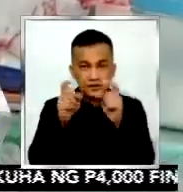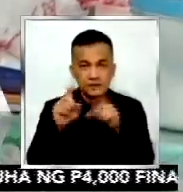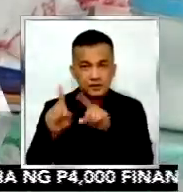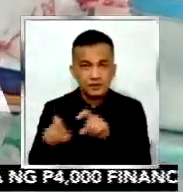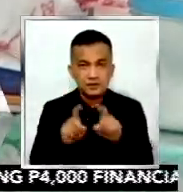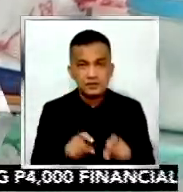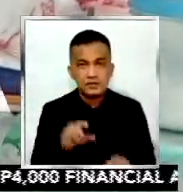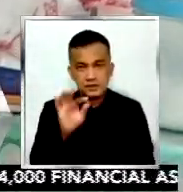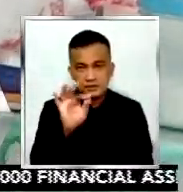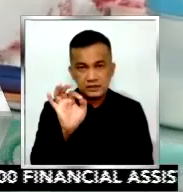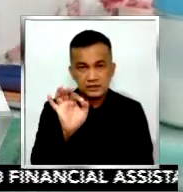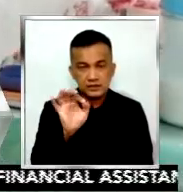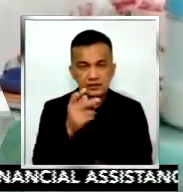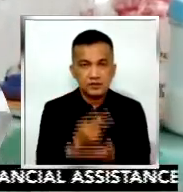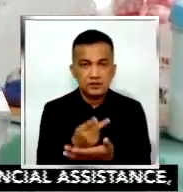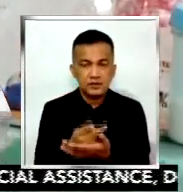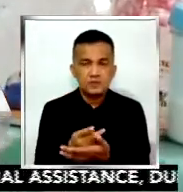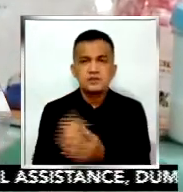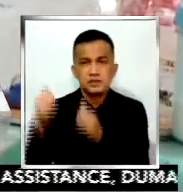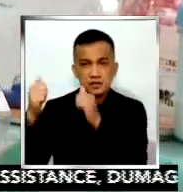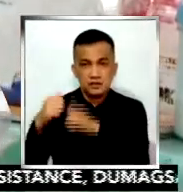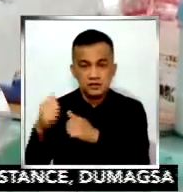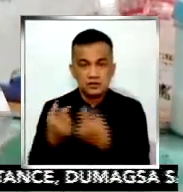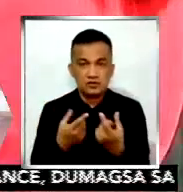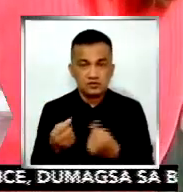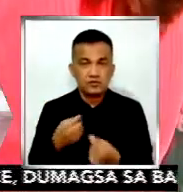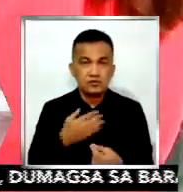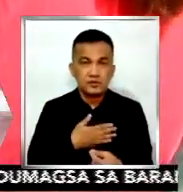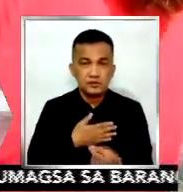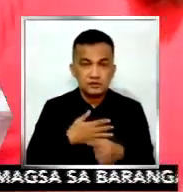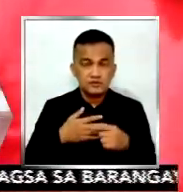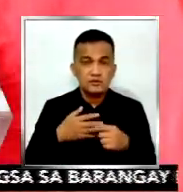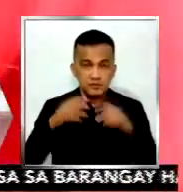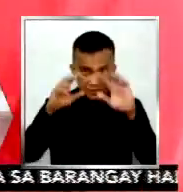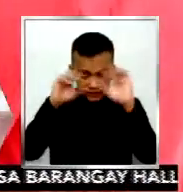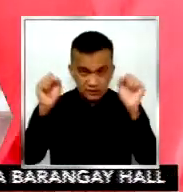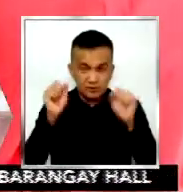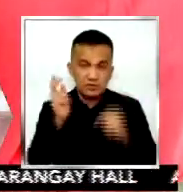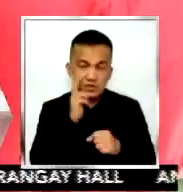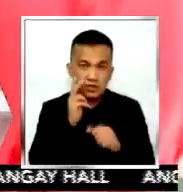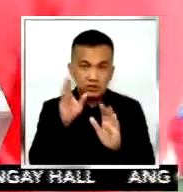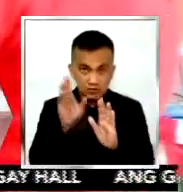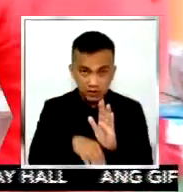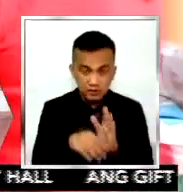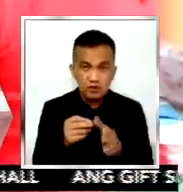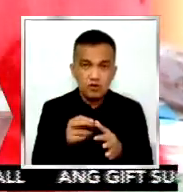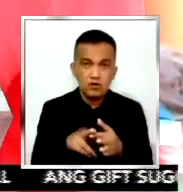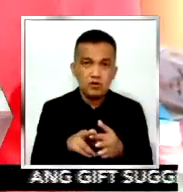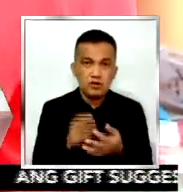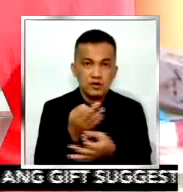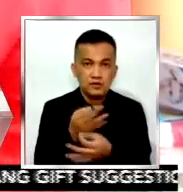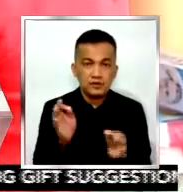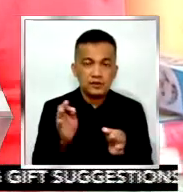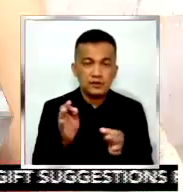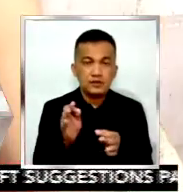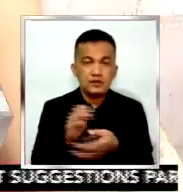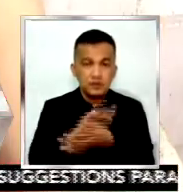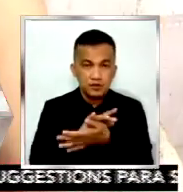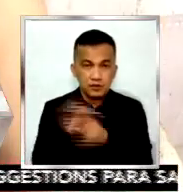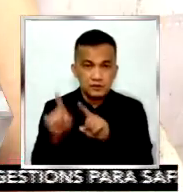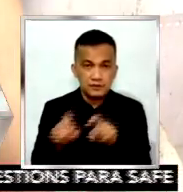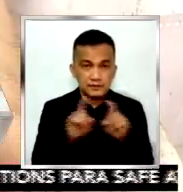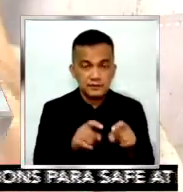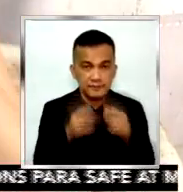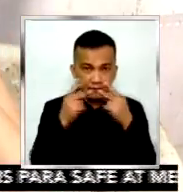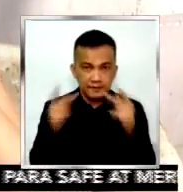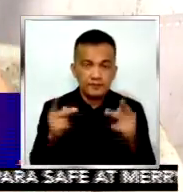Kaya pabor sila sa gusto ni Pangulong Duterte na mas mura o di kaya'y libreng COVID testing sa mga pampublikong ospital. Para sa